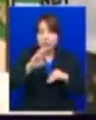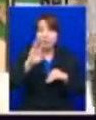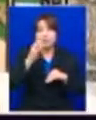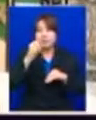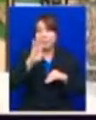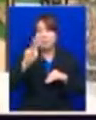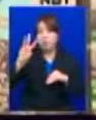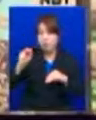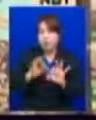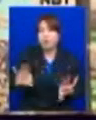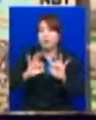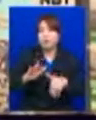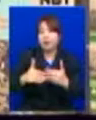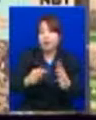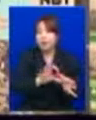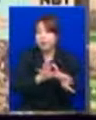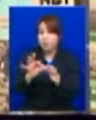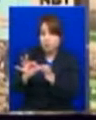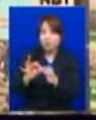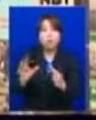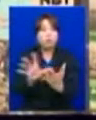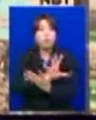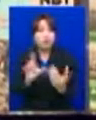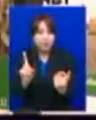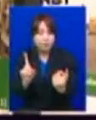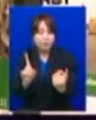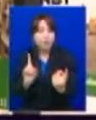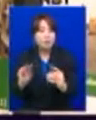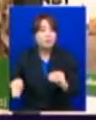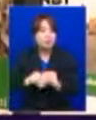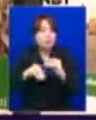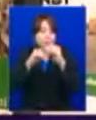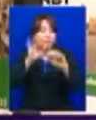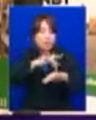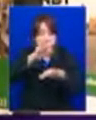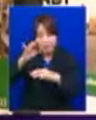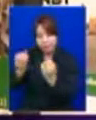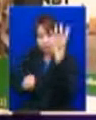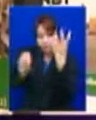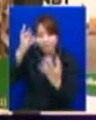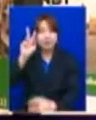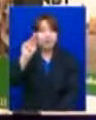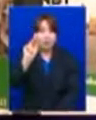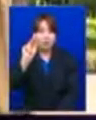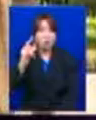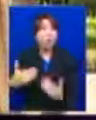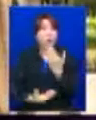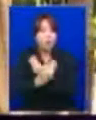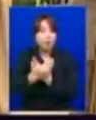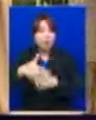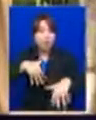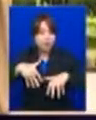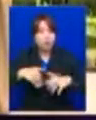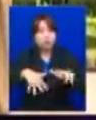ที่ให้ความสำคัญกับการพัฒนาให้สอดคล้องกับวิถีวัฒนธรรมและเพิ่มพื้นที่ธรรมชาติสีเขียวโดยเปิดโอกาสให้ประชาชน